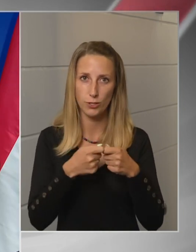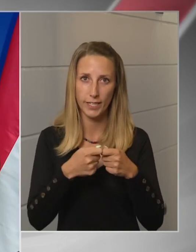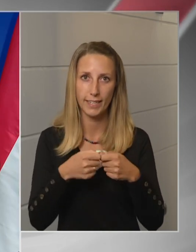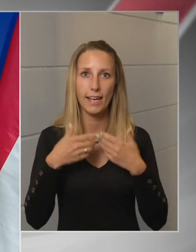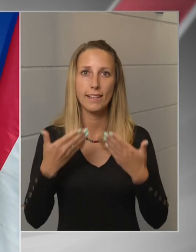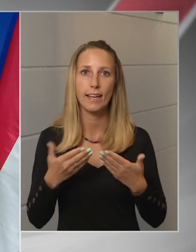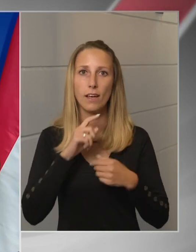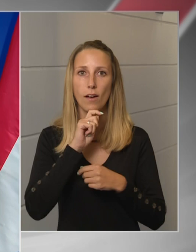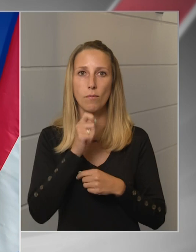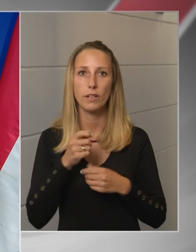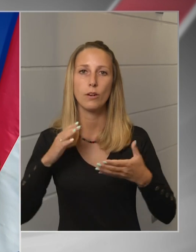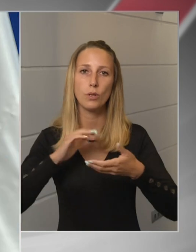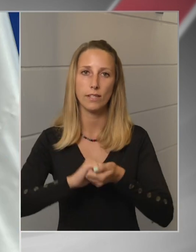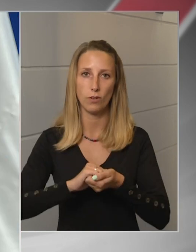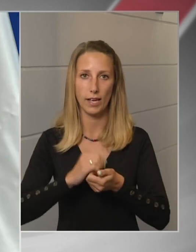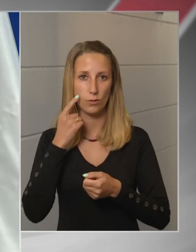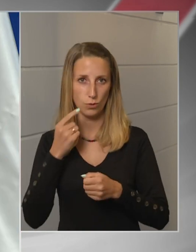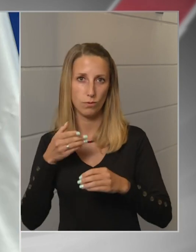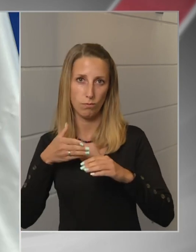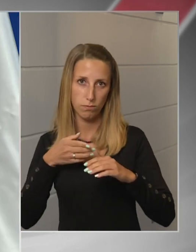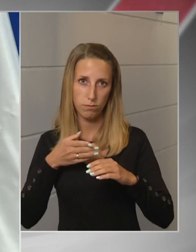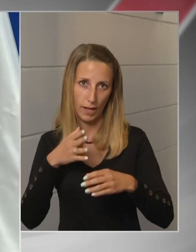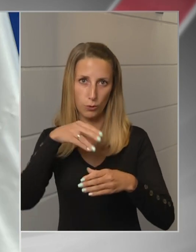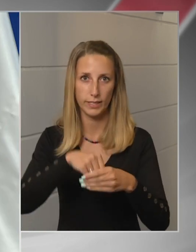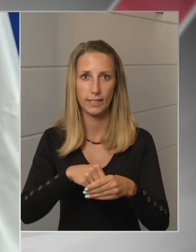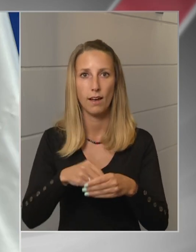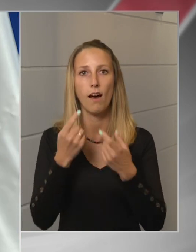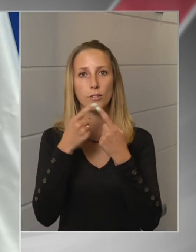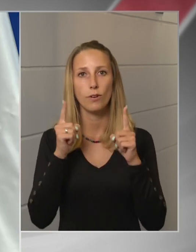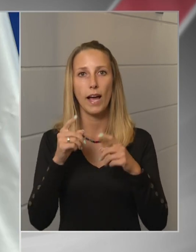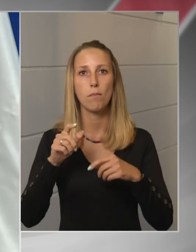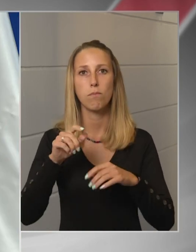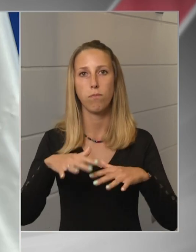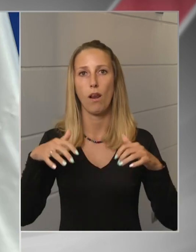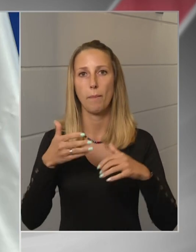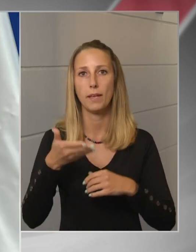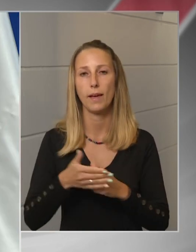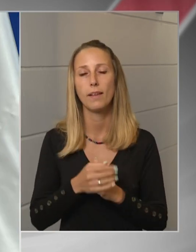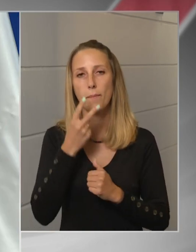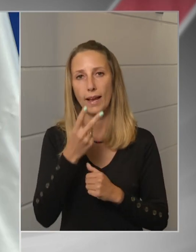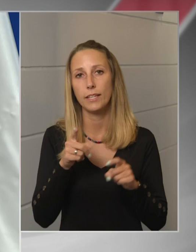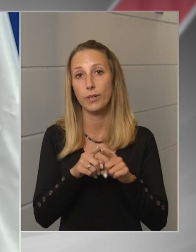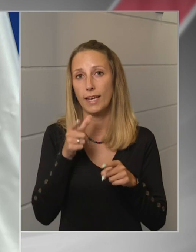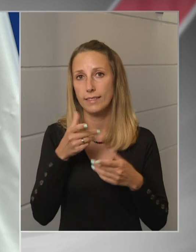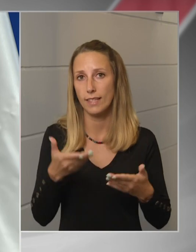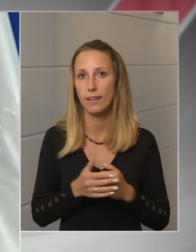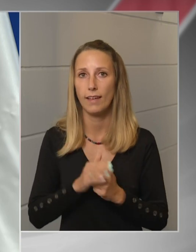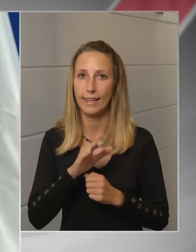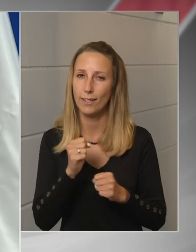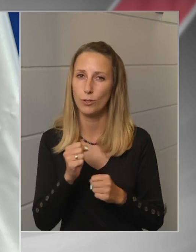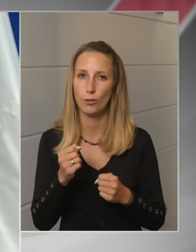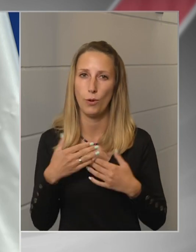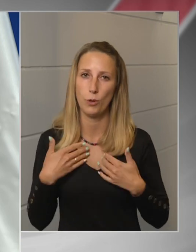a magyar összefogás be tud jutni a szlovák parlamentbe. Meg látjuk, hogy így lesz-e, de ennek nagyon